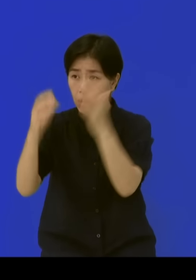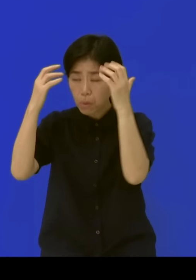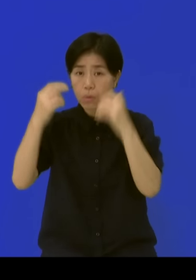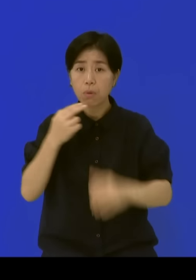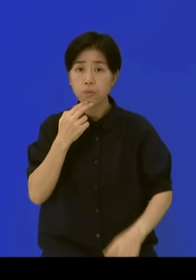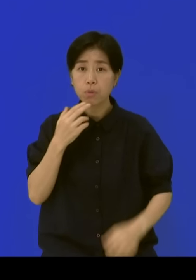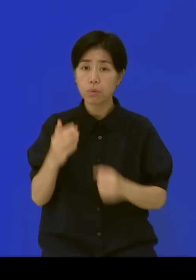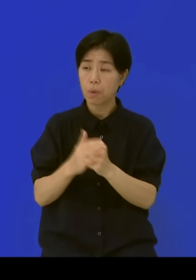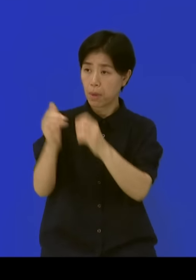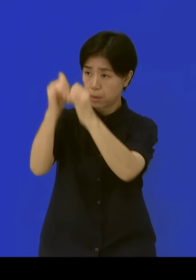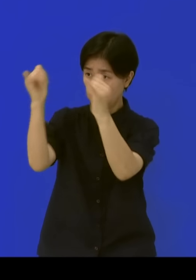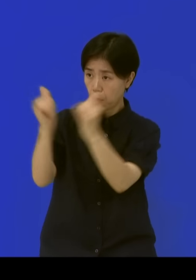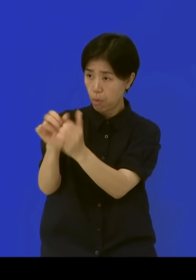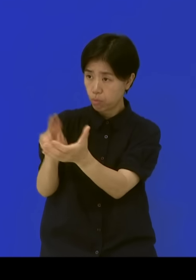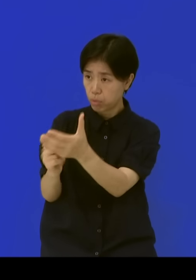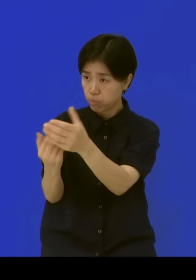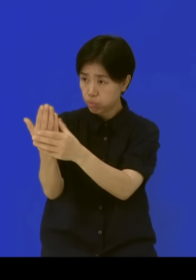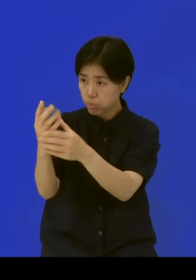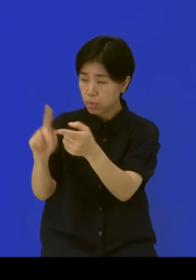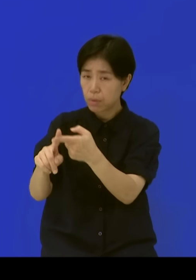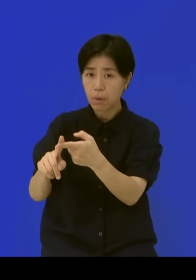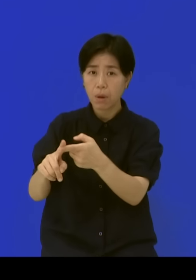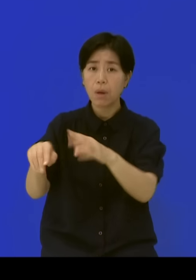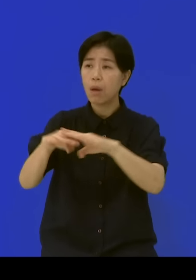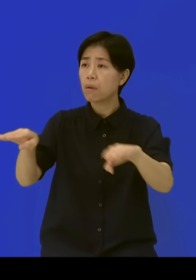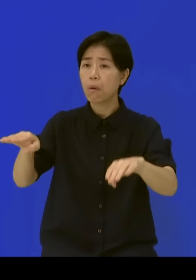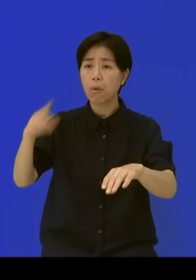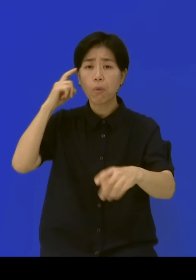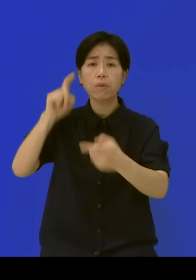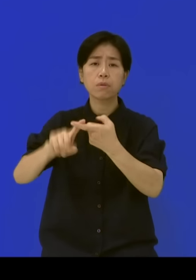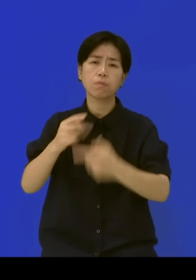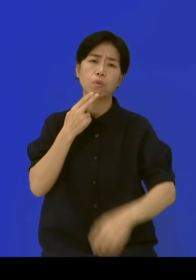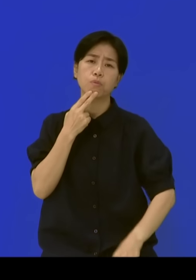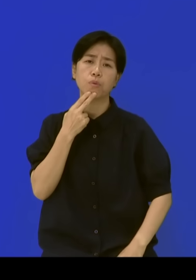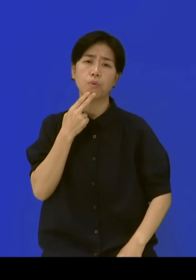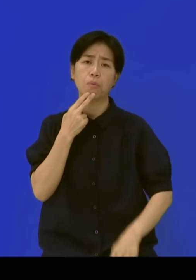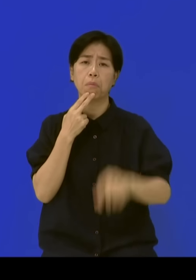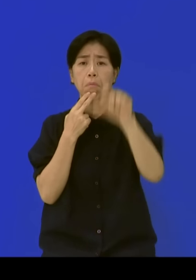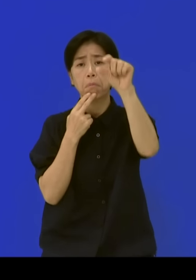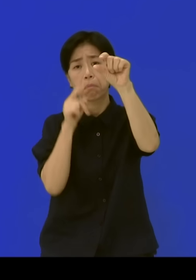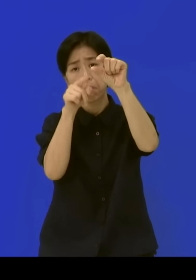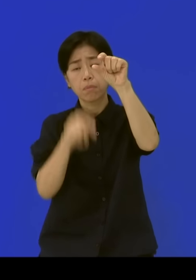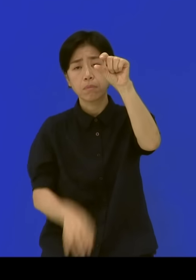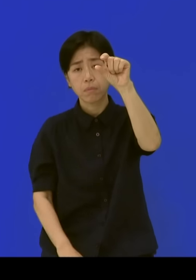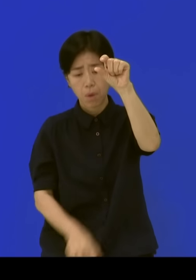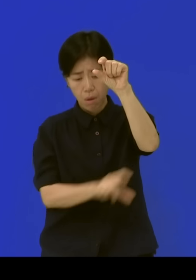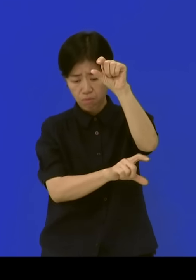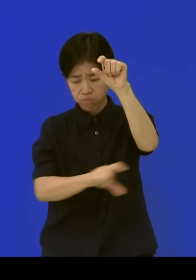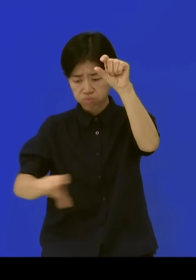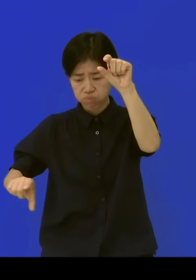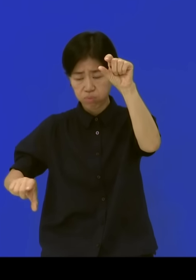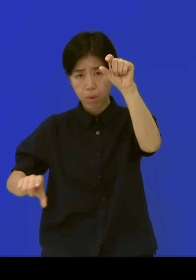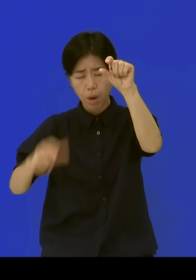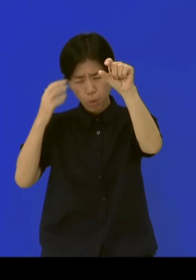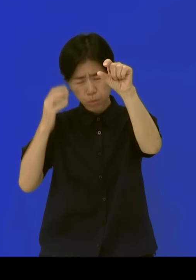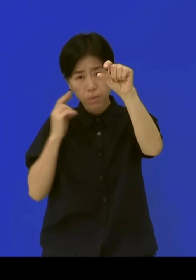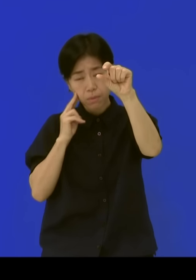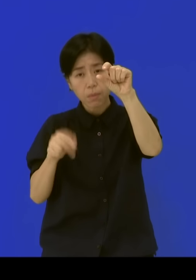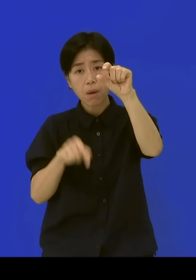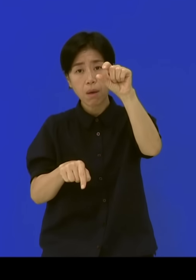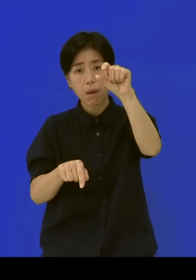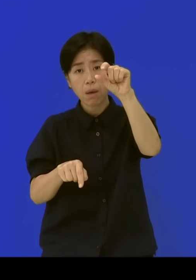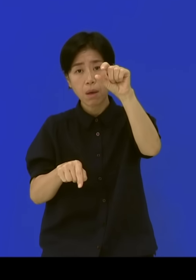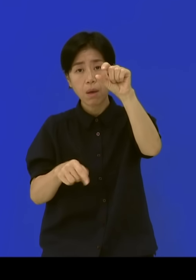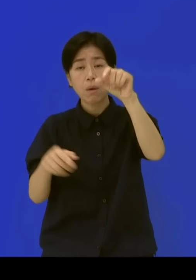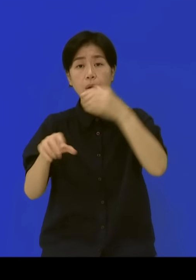고통을 해결하는데 관심이 없죠. 그러면 이 문제는 누가 어떻게 해결해야 되는지, 이 고통의 거대한 총량은